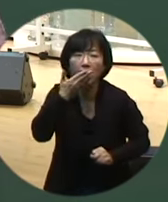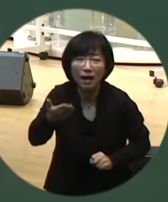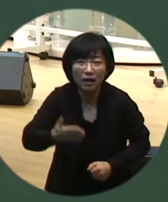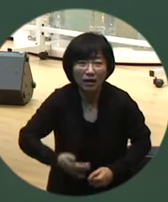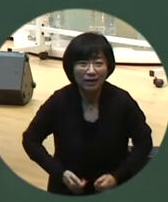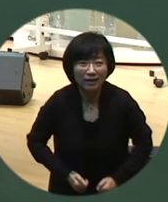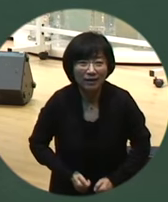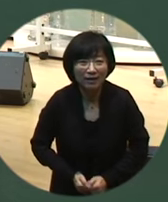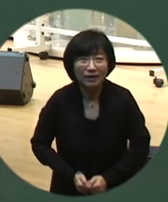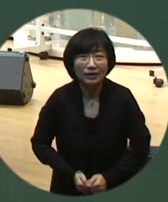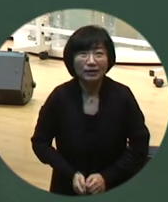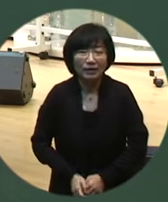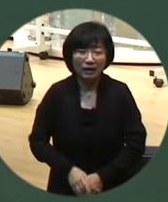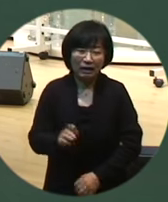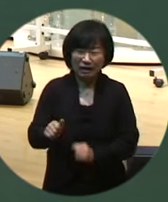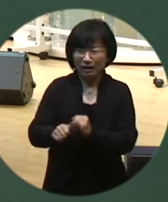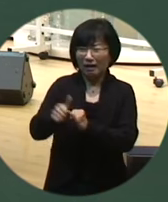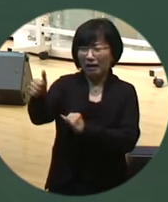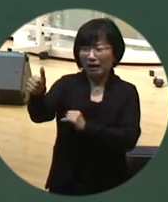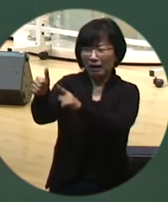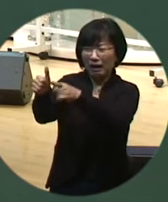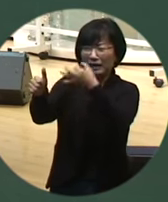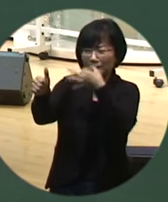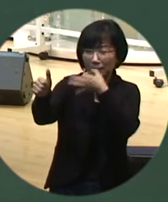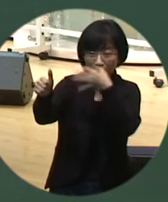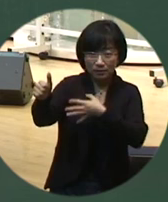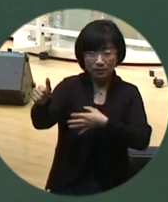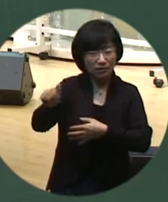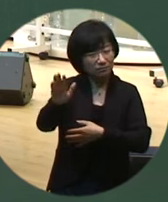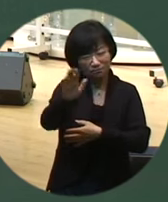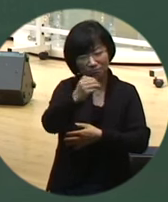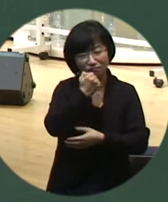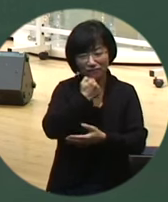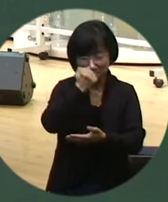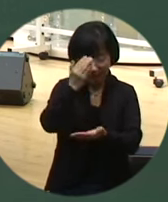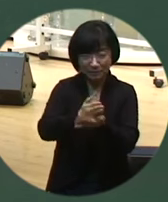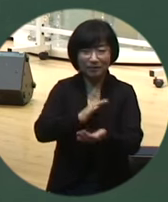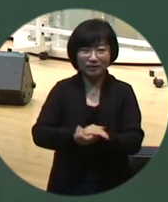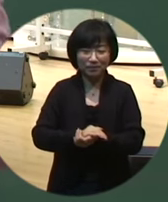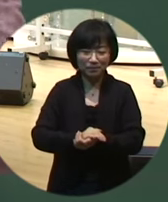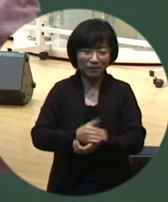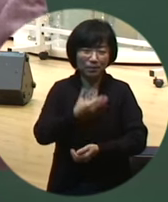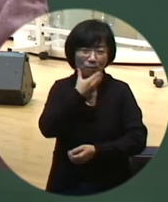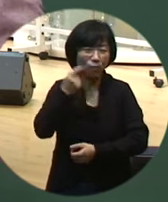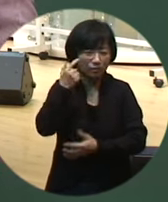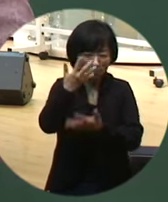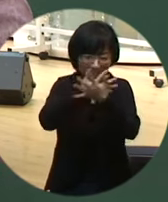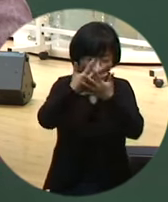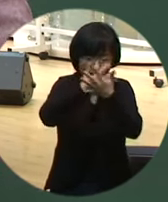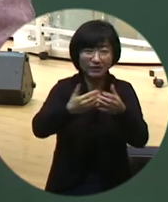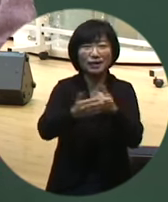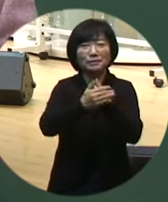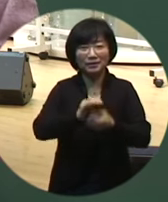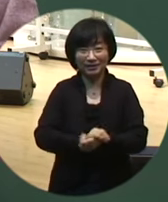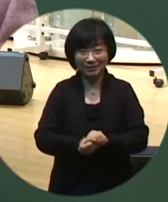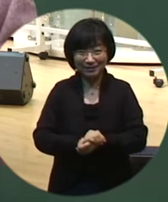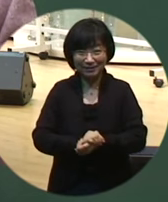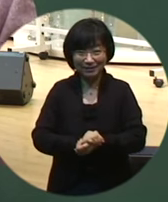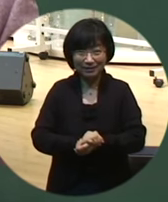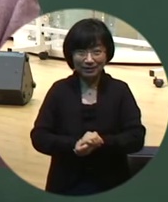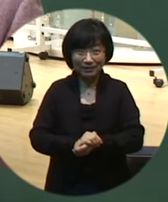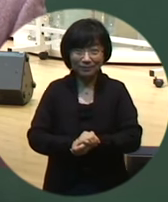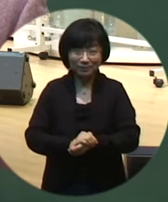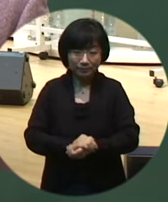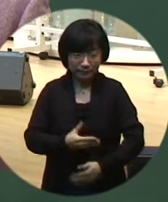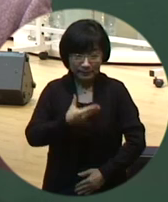circumstances. 뭐, 남편 때문에 힘들다는데 천말이 말씀 복음을 몰라서 그래요. And people say, oh, things are so hard for me because of my husband. But that doesn't make any 복음은 sense. 복음은 그까진